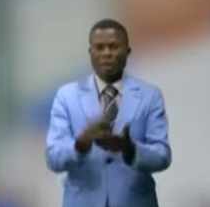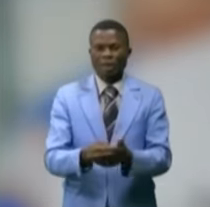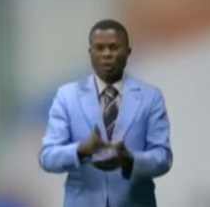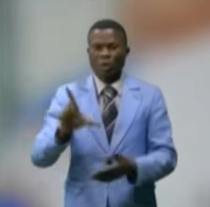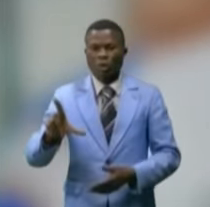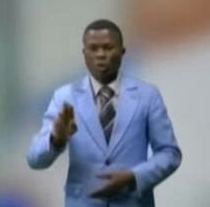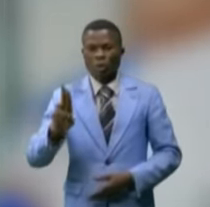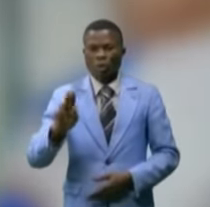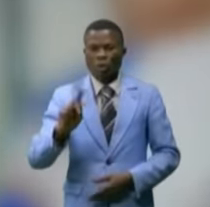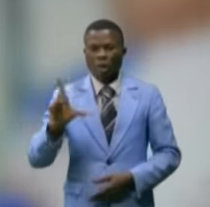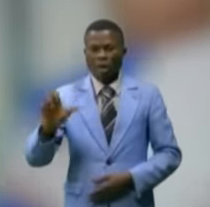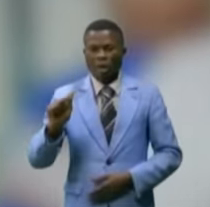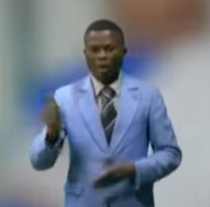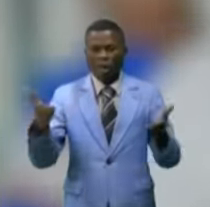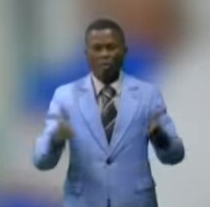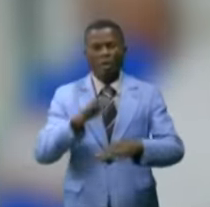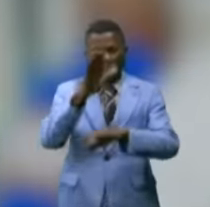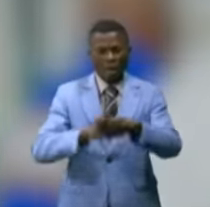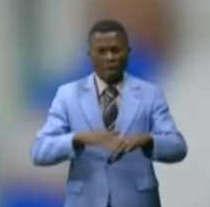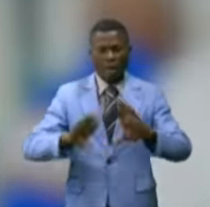invité Binoni Onso